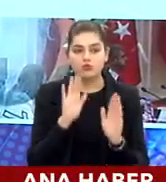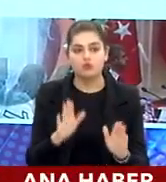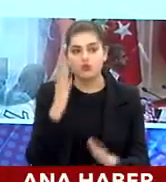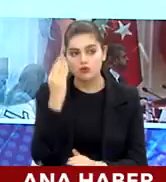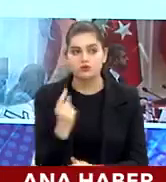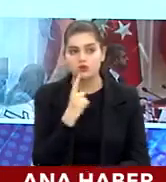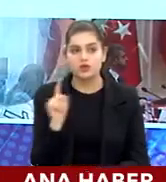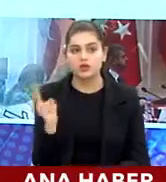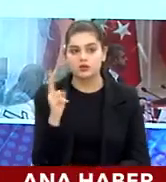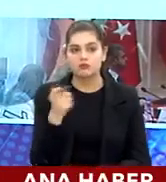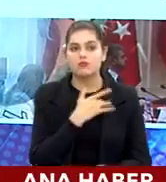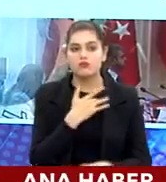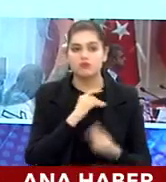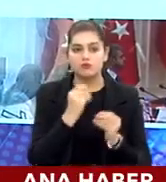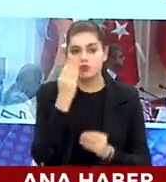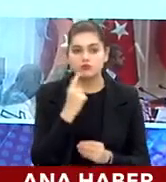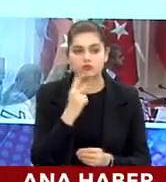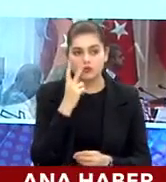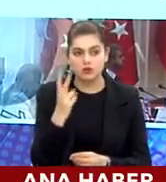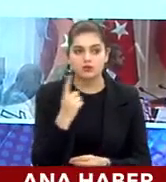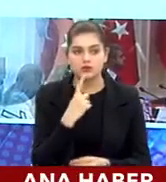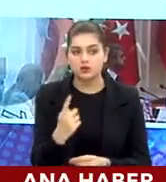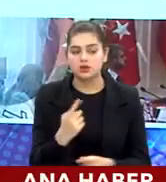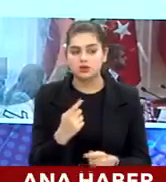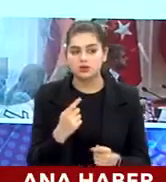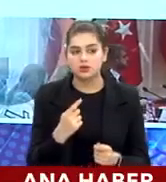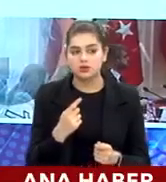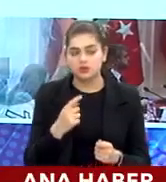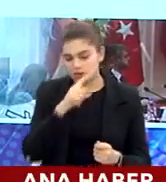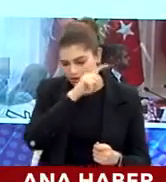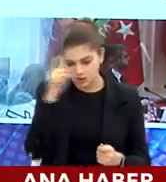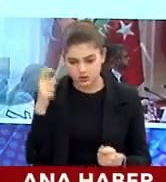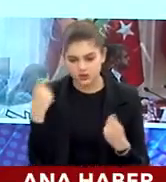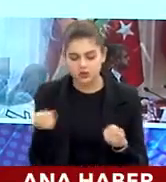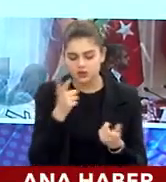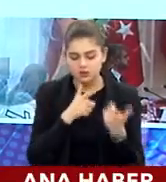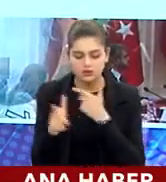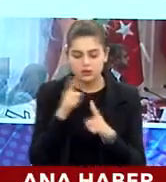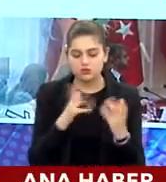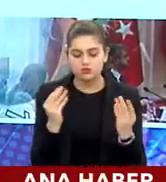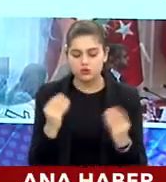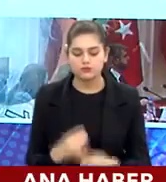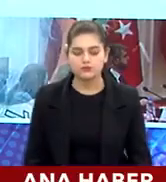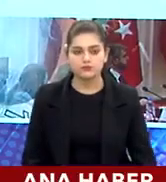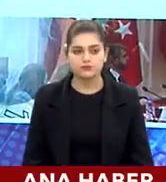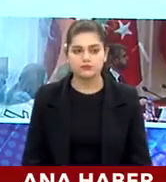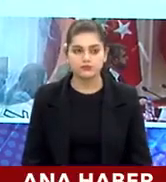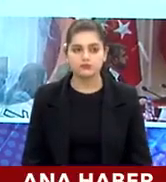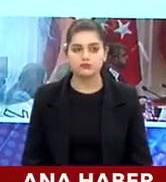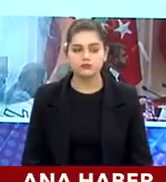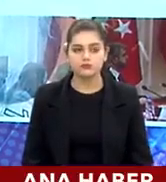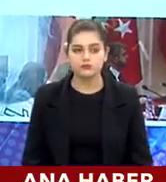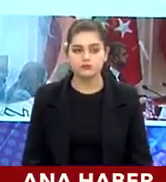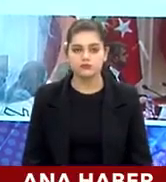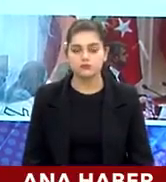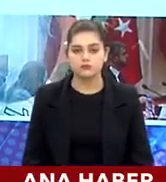yani kez bir memnuniyetsizlik oluş Ama bakın emekçiler gırla itiraz çok yani işçi muhalefeti oy çokluğuyla alınanlar